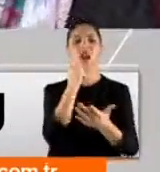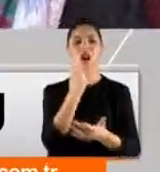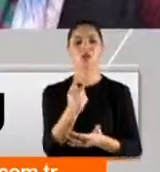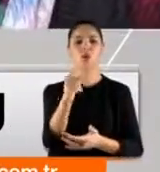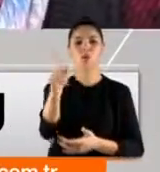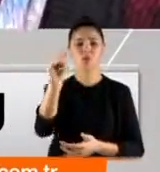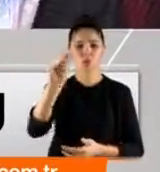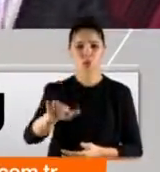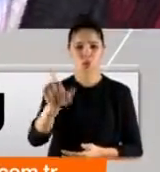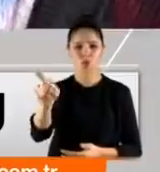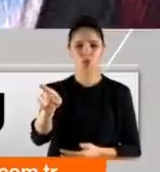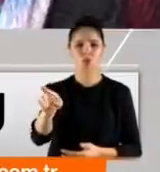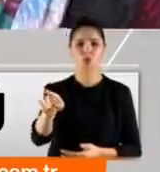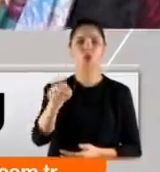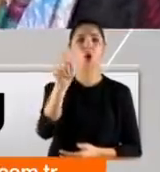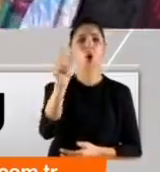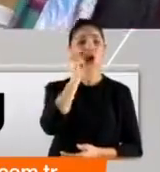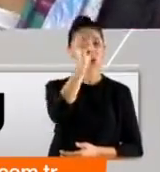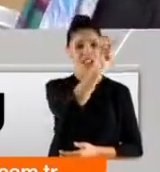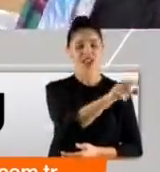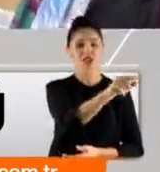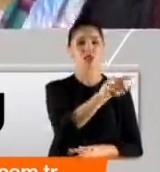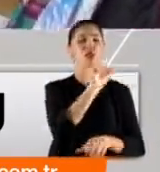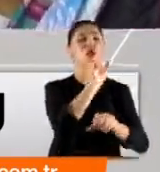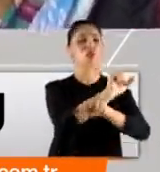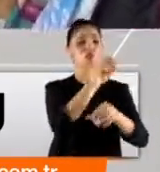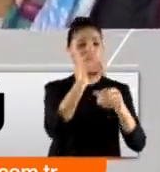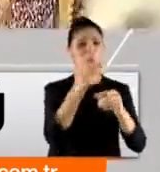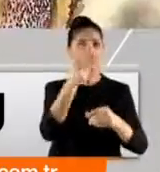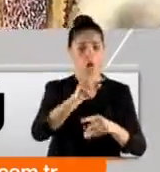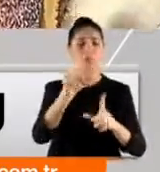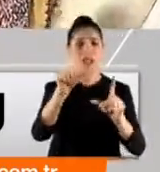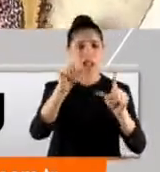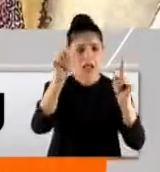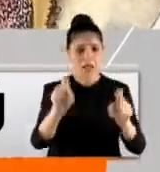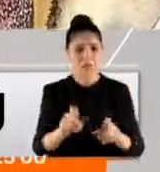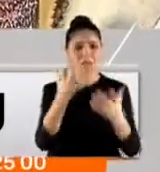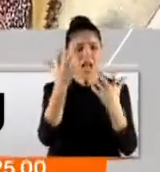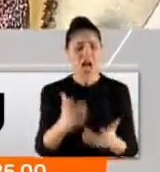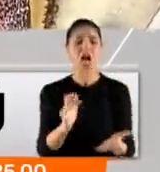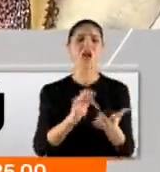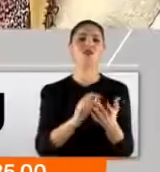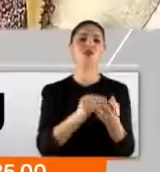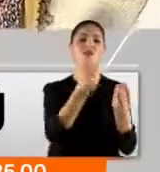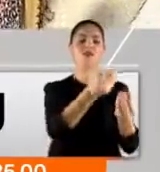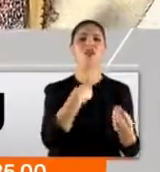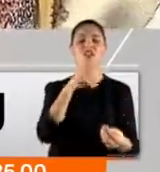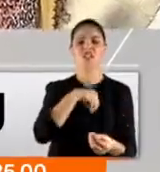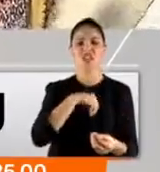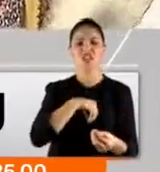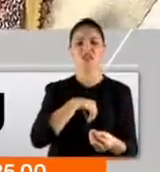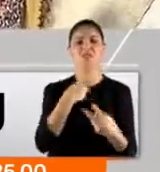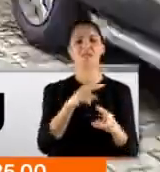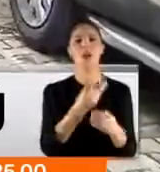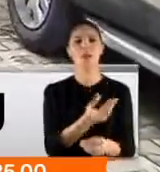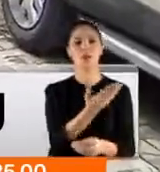bu çocuğun o kişinin tutuklanması için ölmesi mi lazım? En ağır cezayla çarptırılacağını zannediyorduk ama